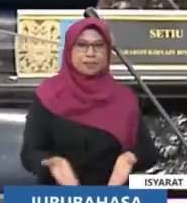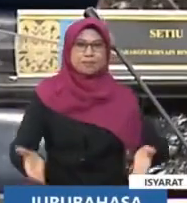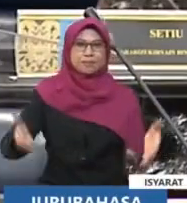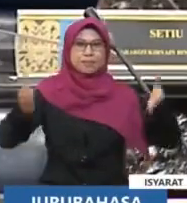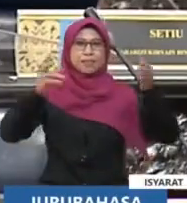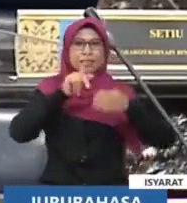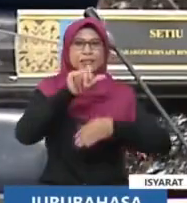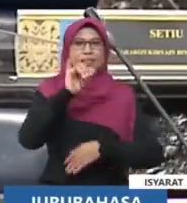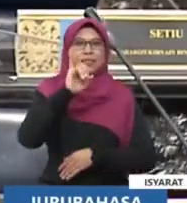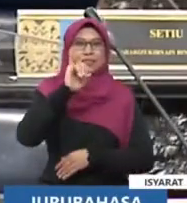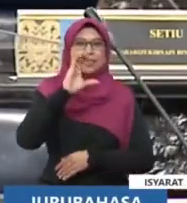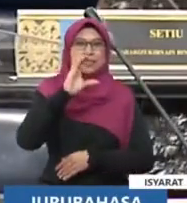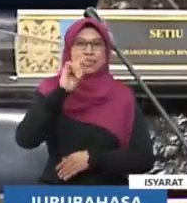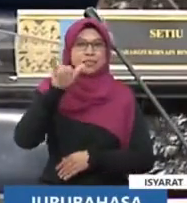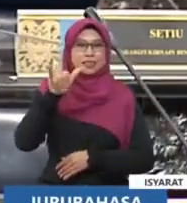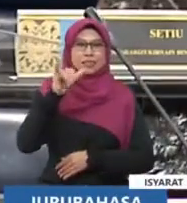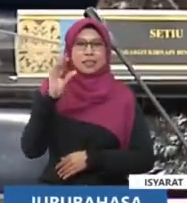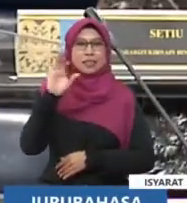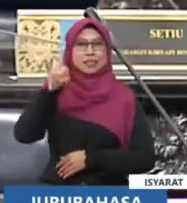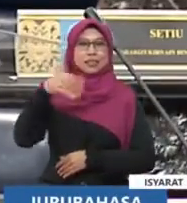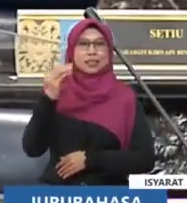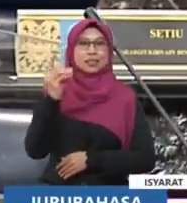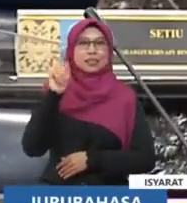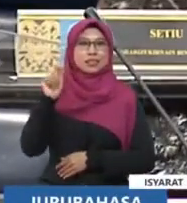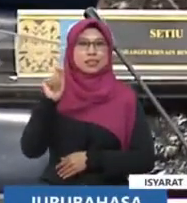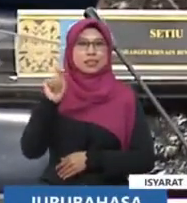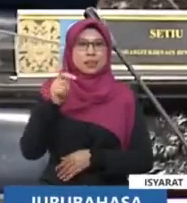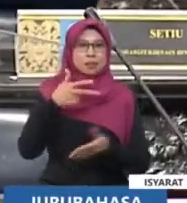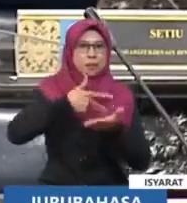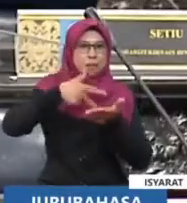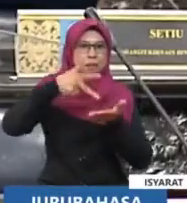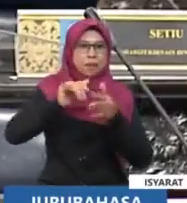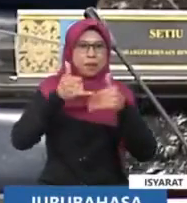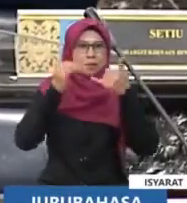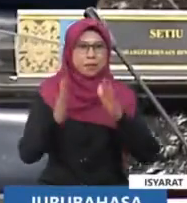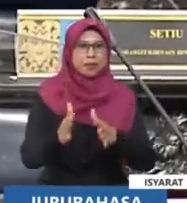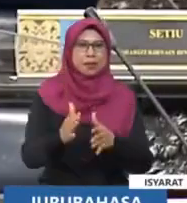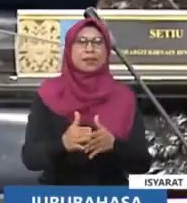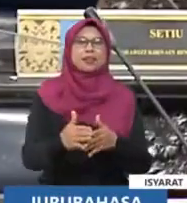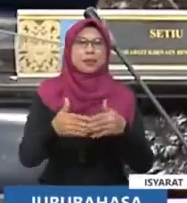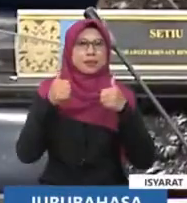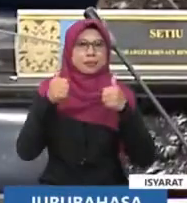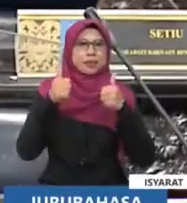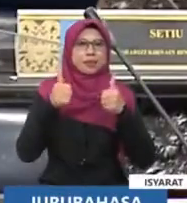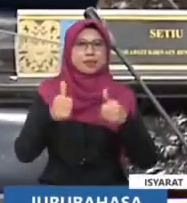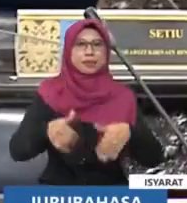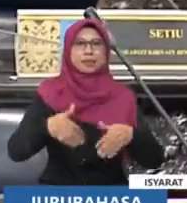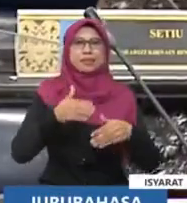KL City dan JDT permainannya hebat. Tahniah Piala Malaysia milik